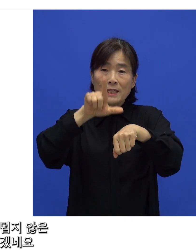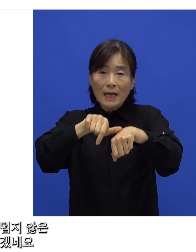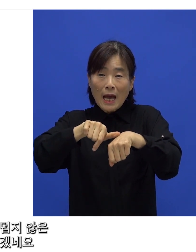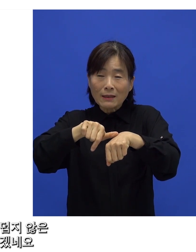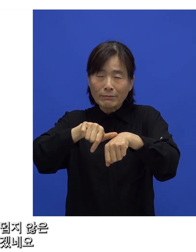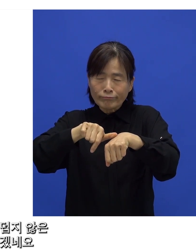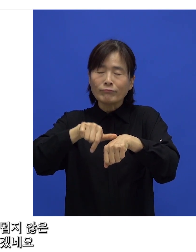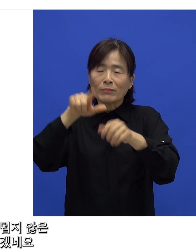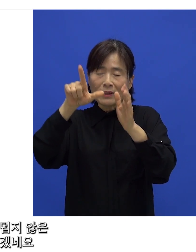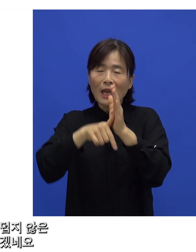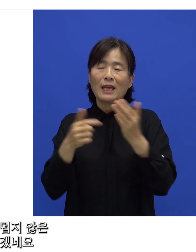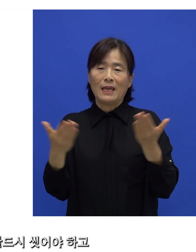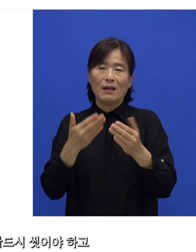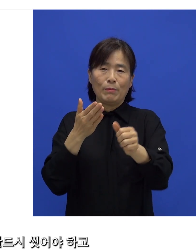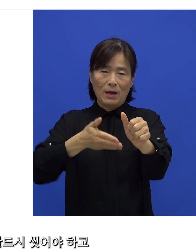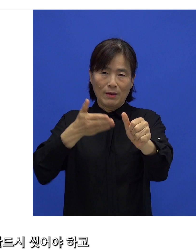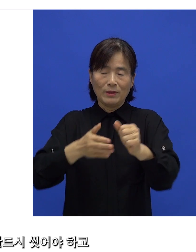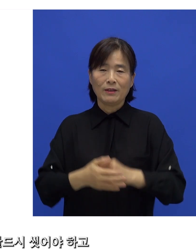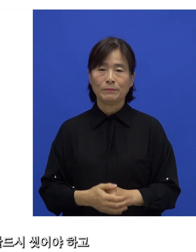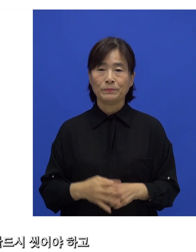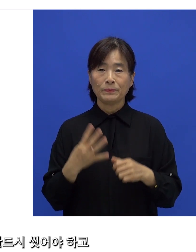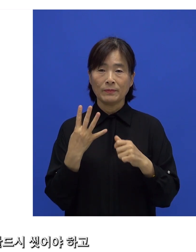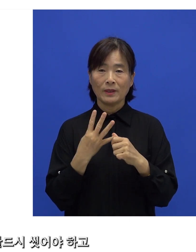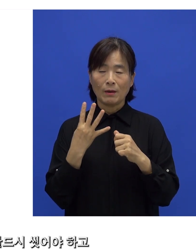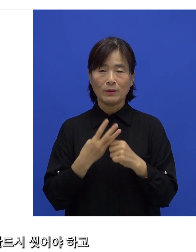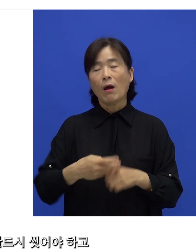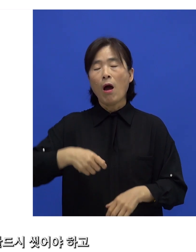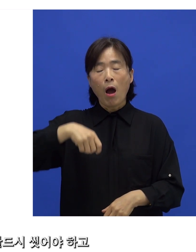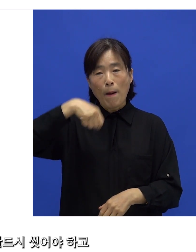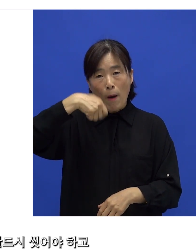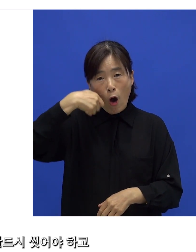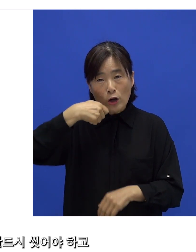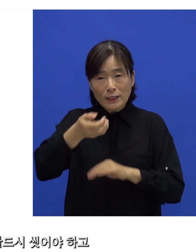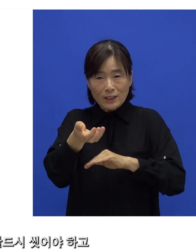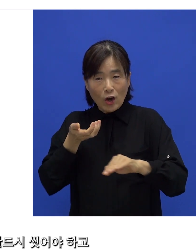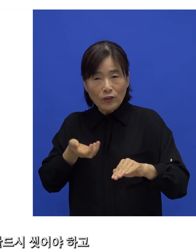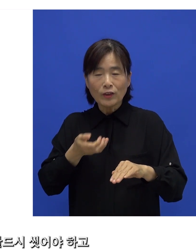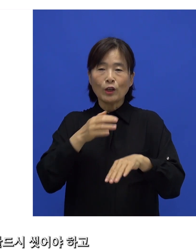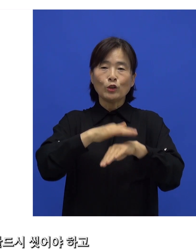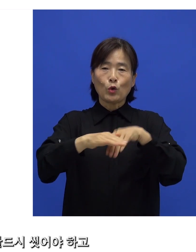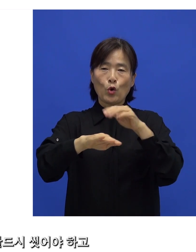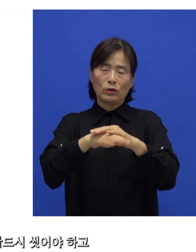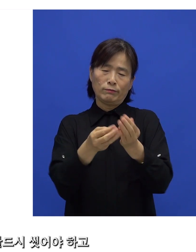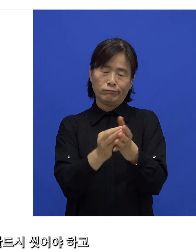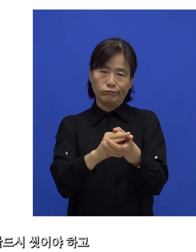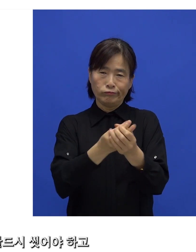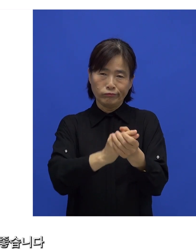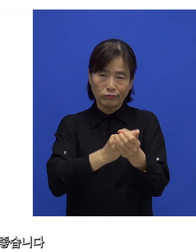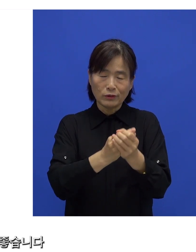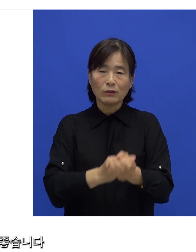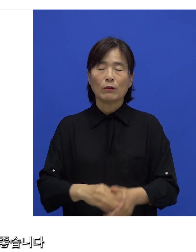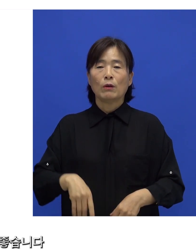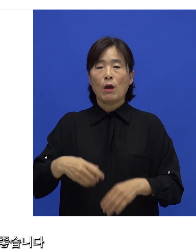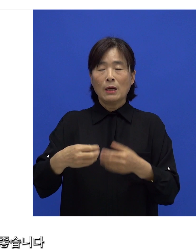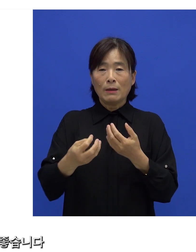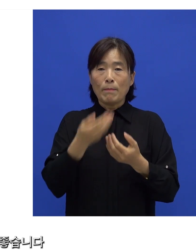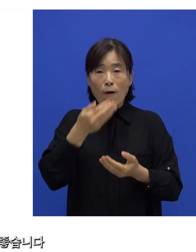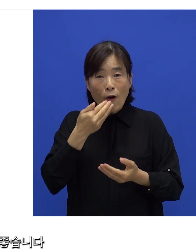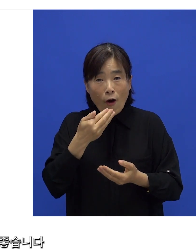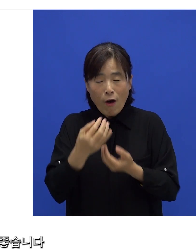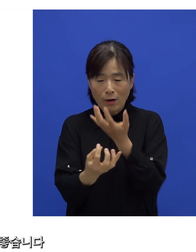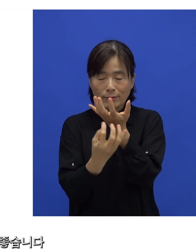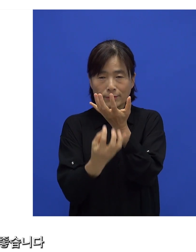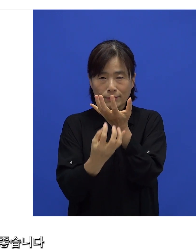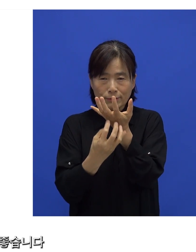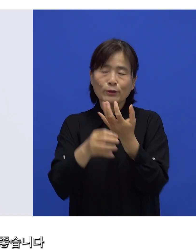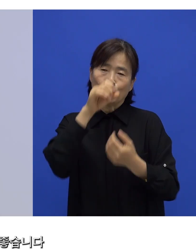택해서 일해야겠네요. 네 번째, 음식을 먹기 전 손을 반드시 씻어야 하고 음식도 익혀